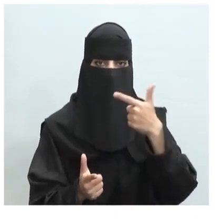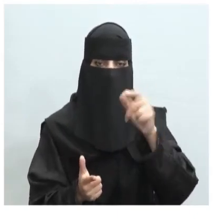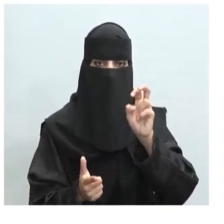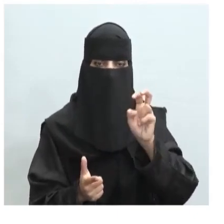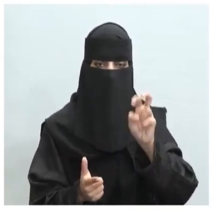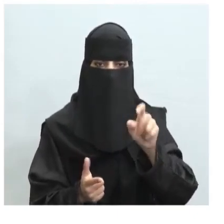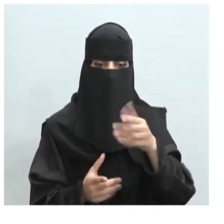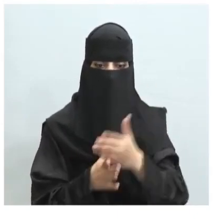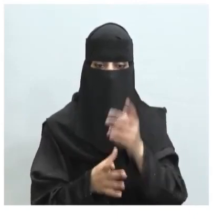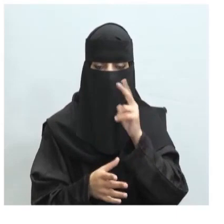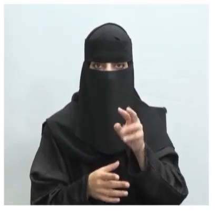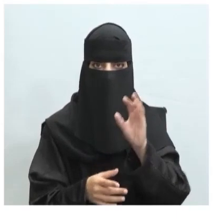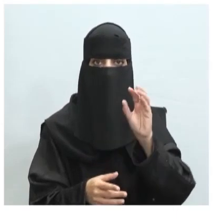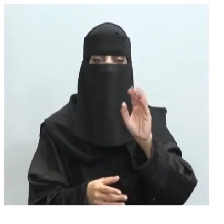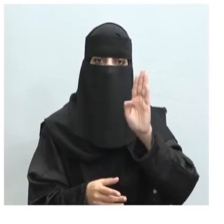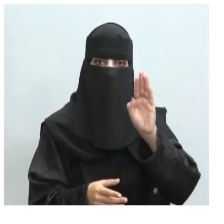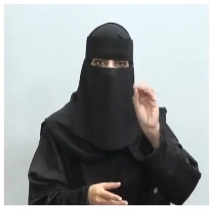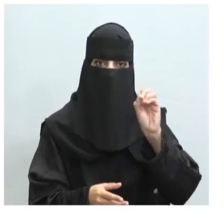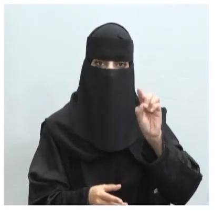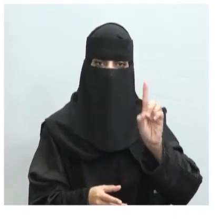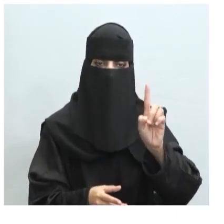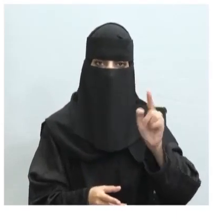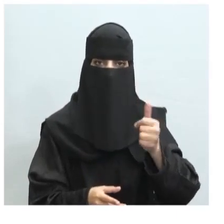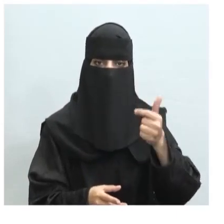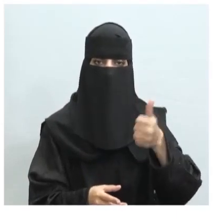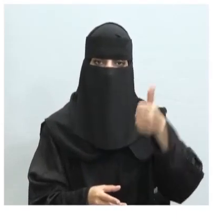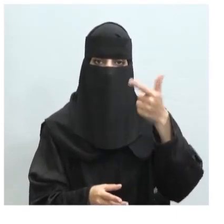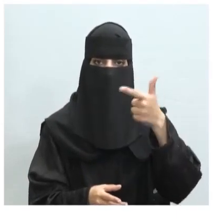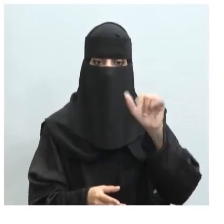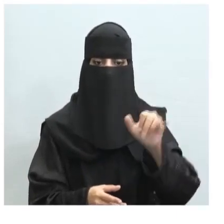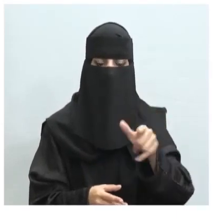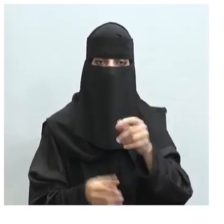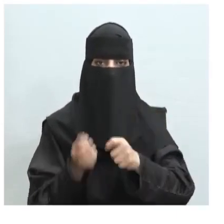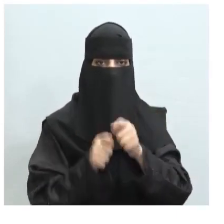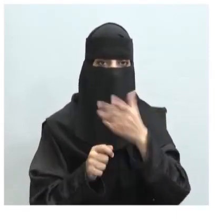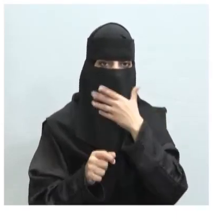اريد منك ان تشاهد هذا الشكل وتبين مكونات الدائره الكهربائيه